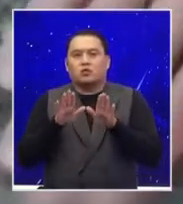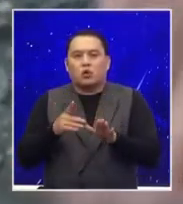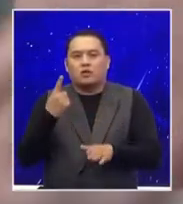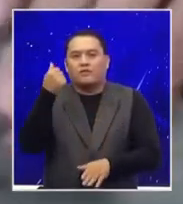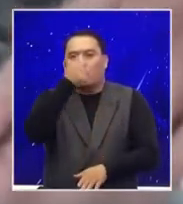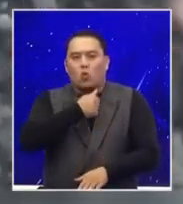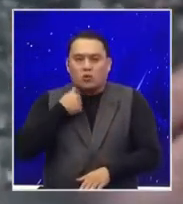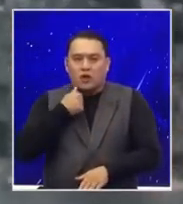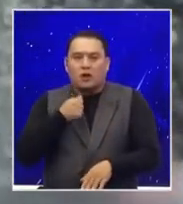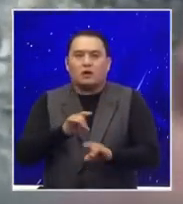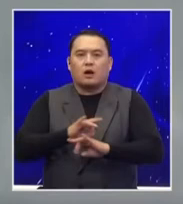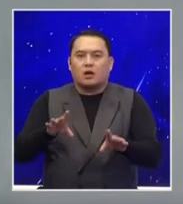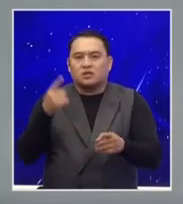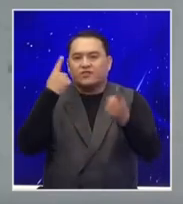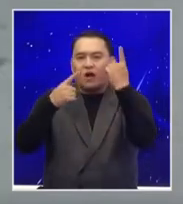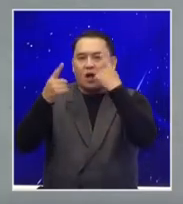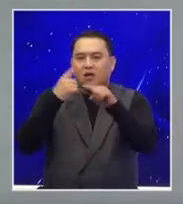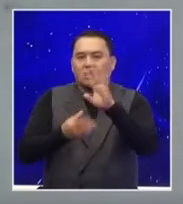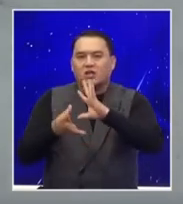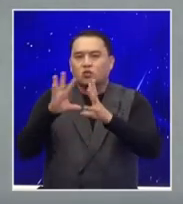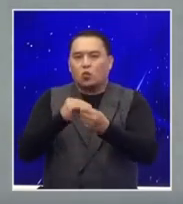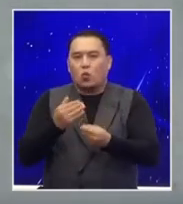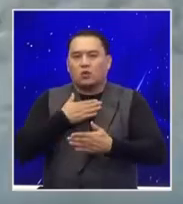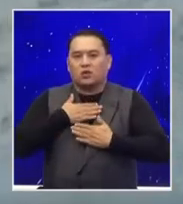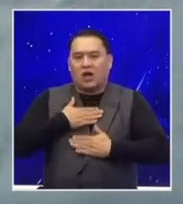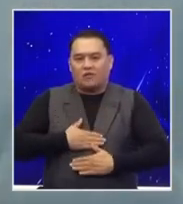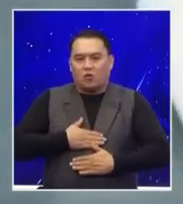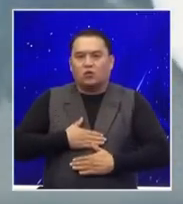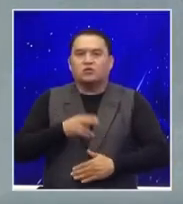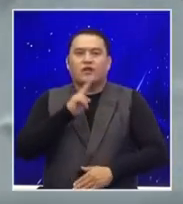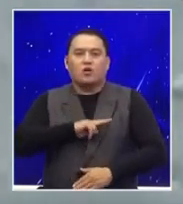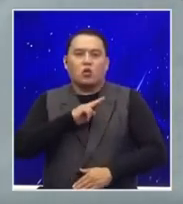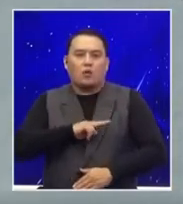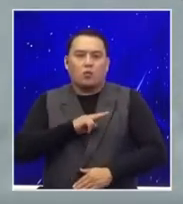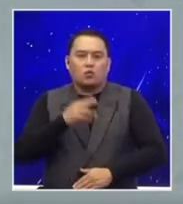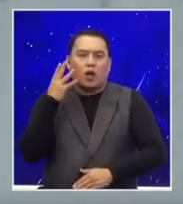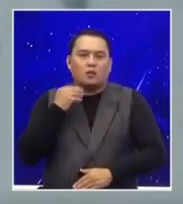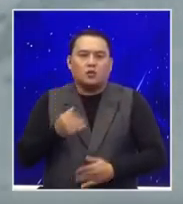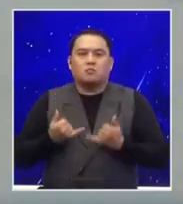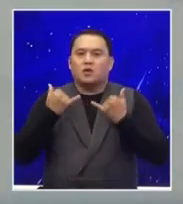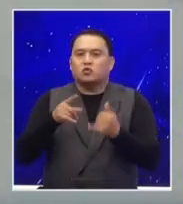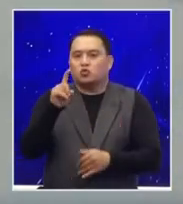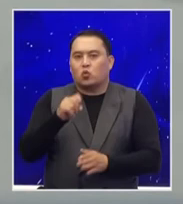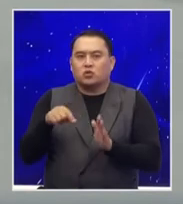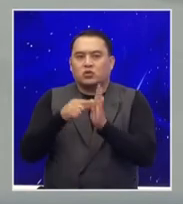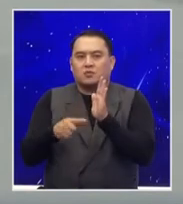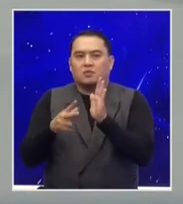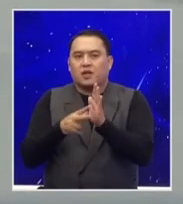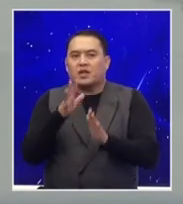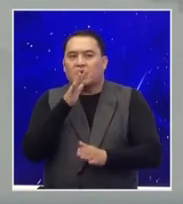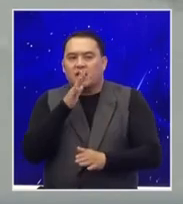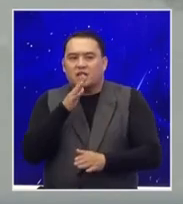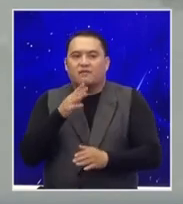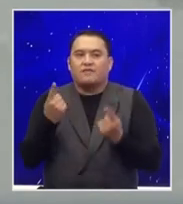около года. Как отмечает сам творец, результатом он остался доволен. Свою работу алматинец посвятил 175-й